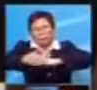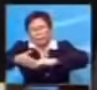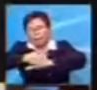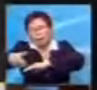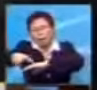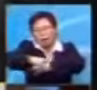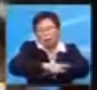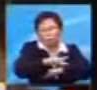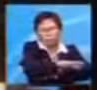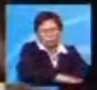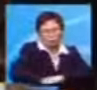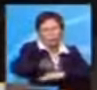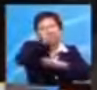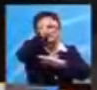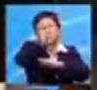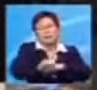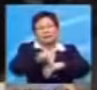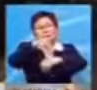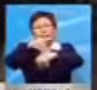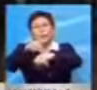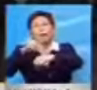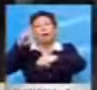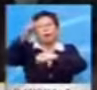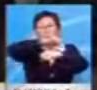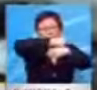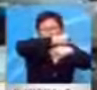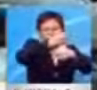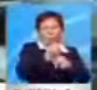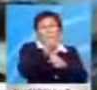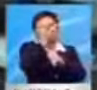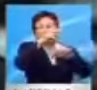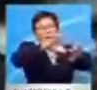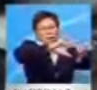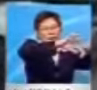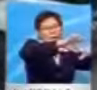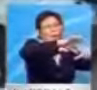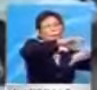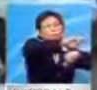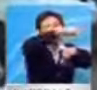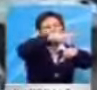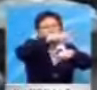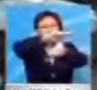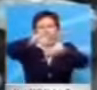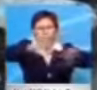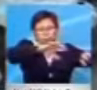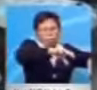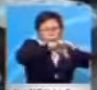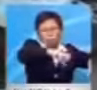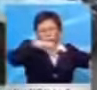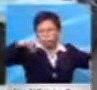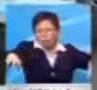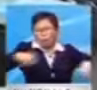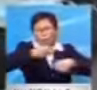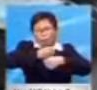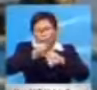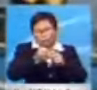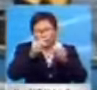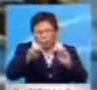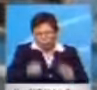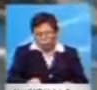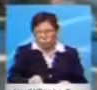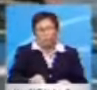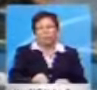di kawasan perairan selatan Pulau Pinang bakal membentuk tiga Pulau buatan manusia baharu berdekatan permatang Damar laut